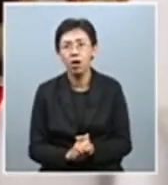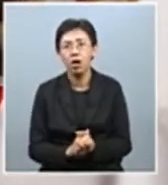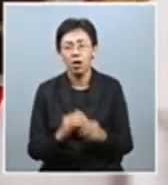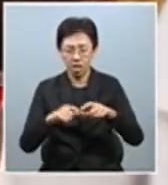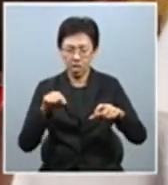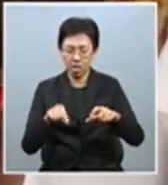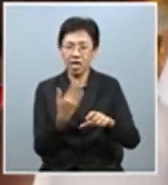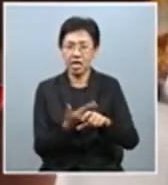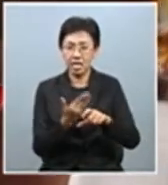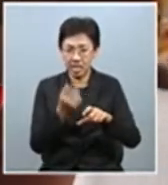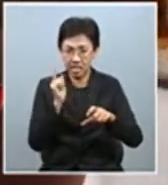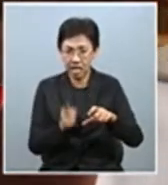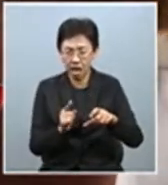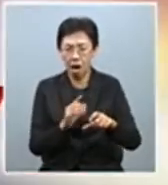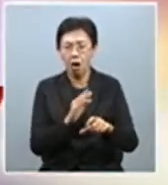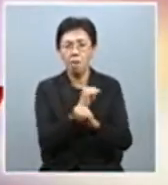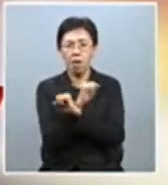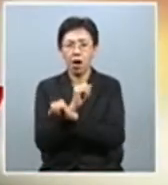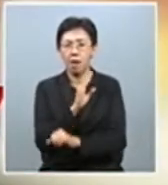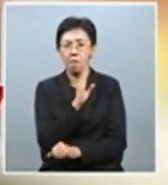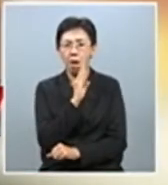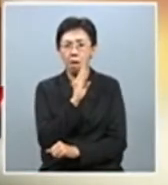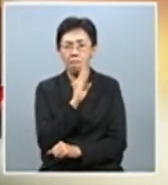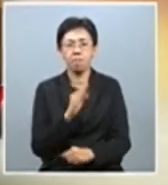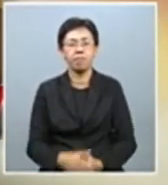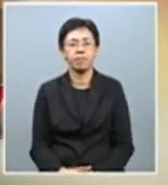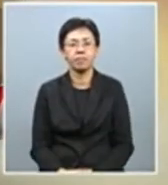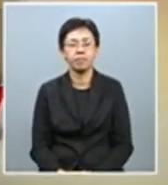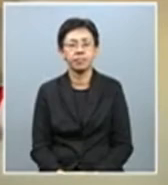แล้วก็ป้องกันการปลอมแปลงได้